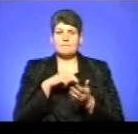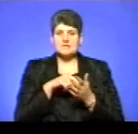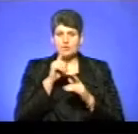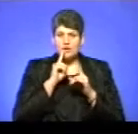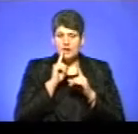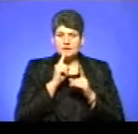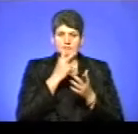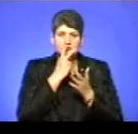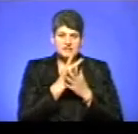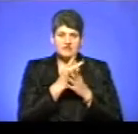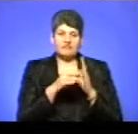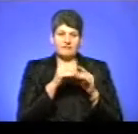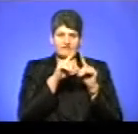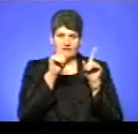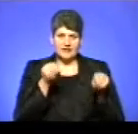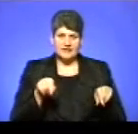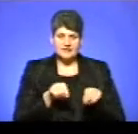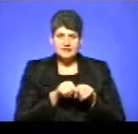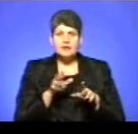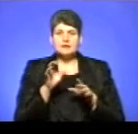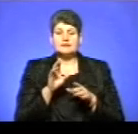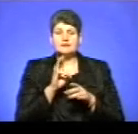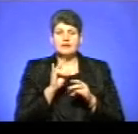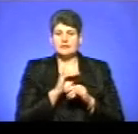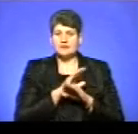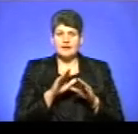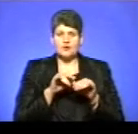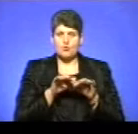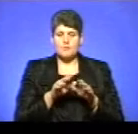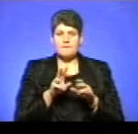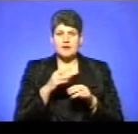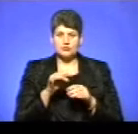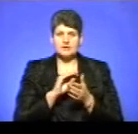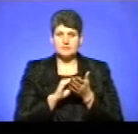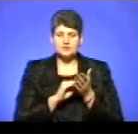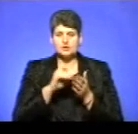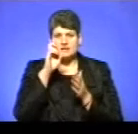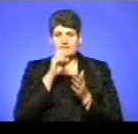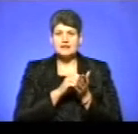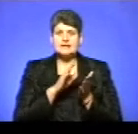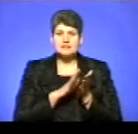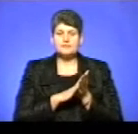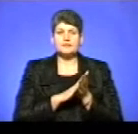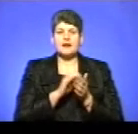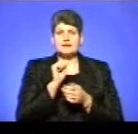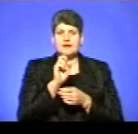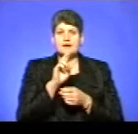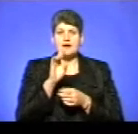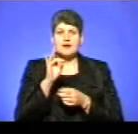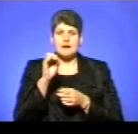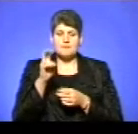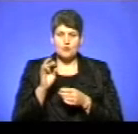оприлюднив витяг з Держреєстру речових прав на нерухоме майно, де вказано, що державний реєстратор Андрій Яремко оформив